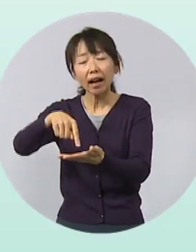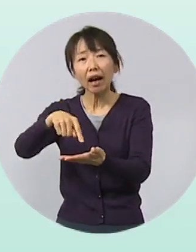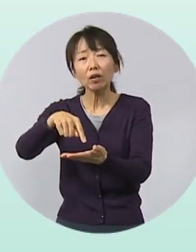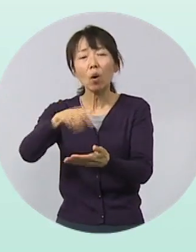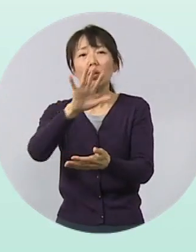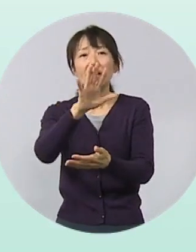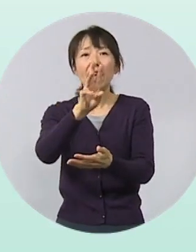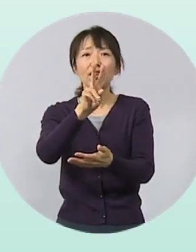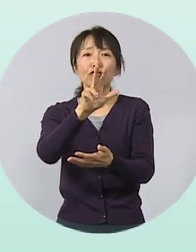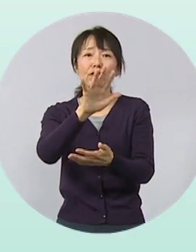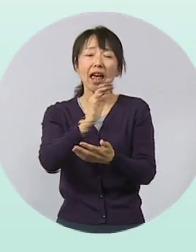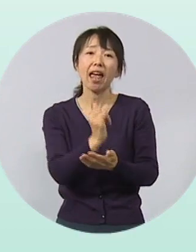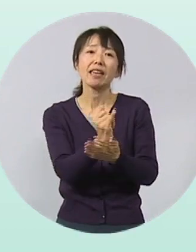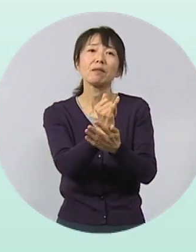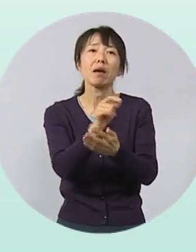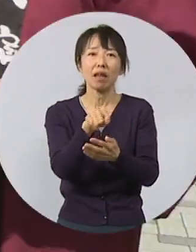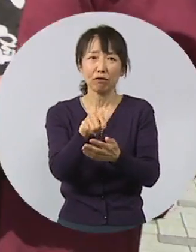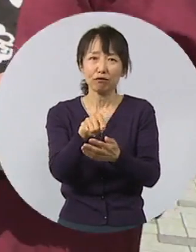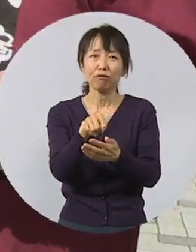の豊手姫です。